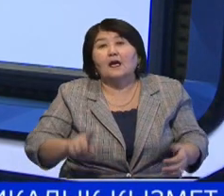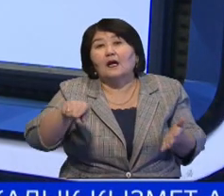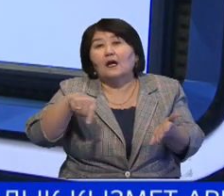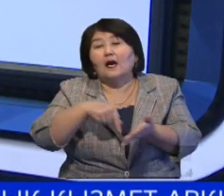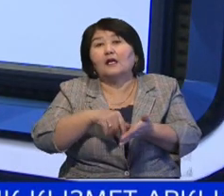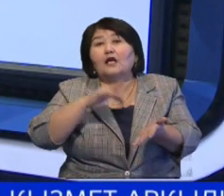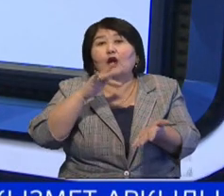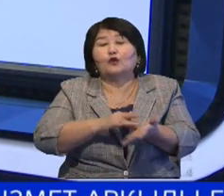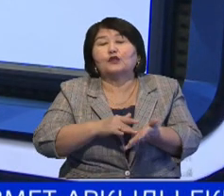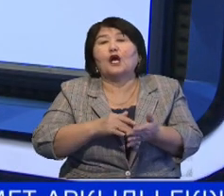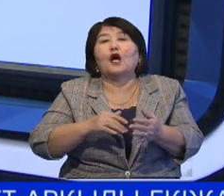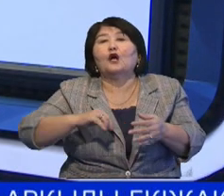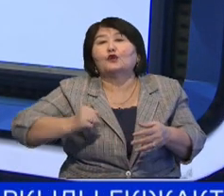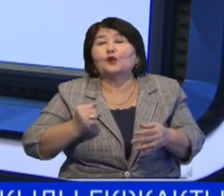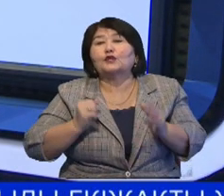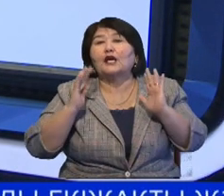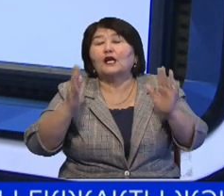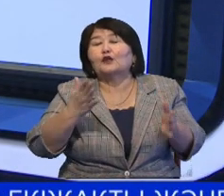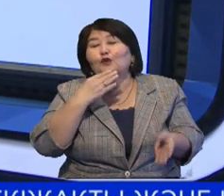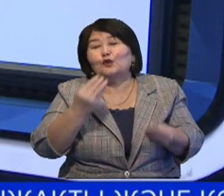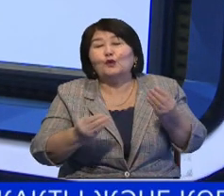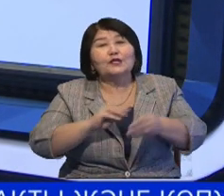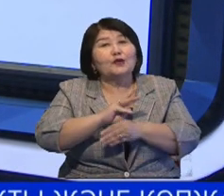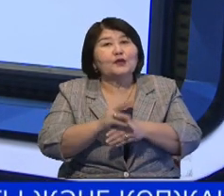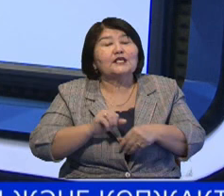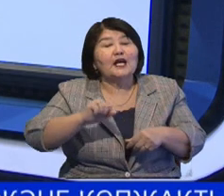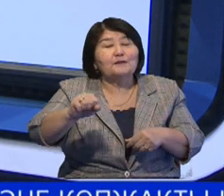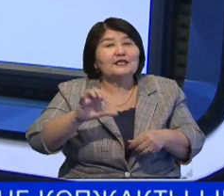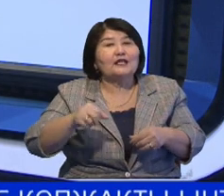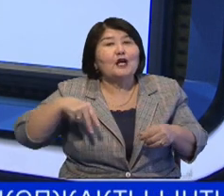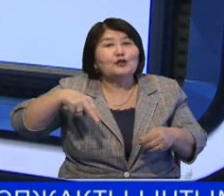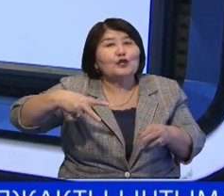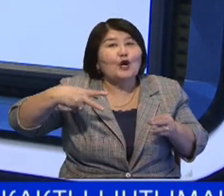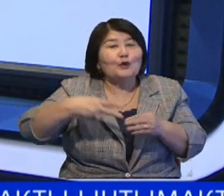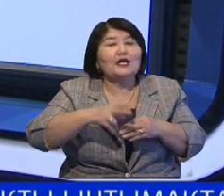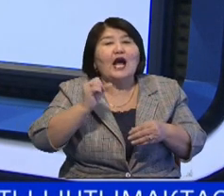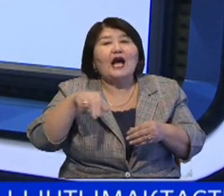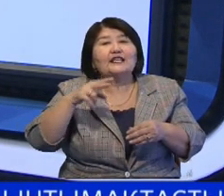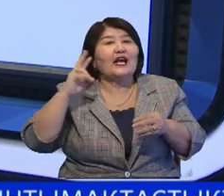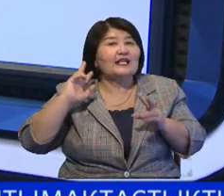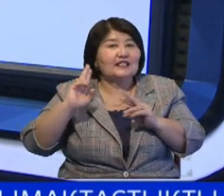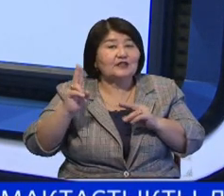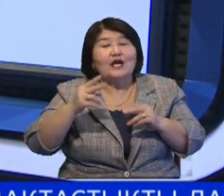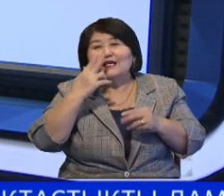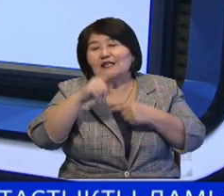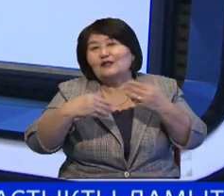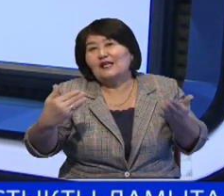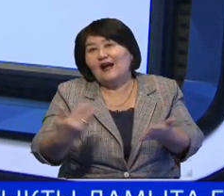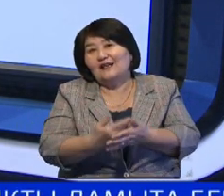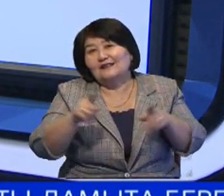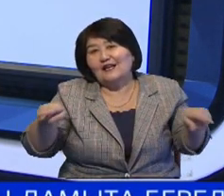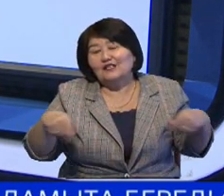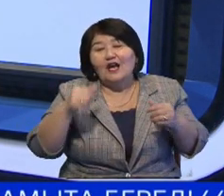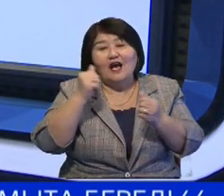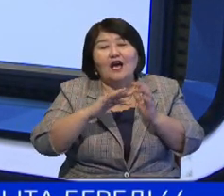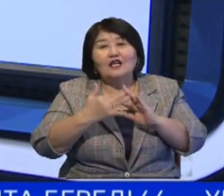Kala ortalığındağı Dostuk Aleyası'nda ılttık oyundar ılıqtalıp, besik salar, tısau keser, aydar kesu sekildi salt dastırlar kayta jaңgırdı.